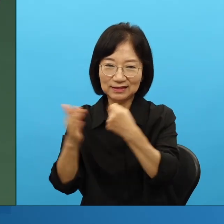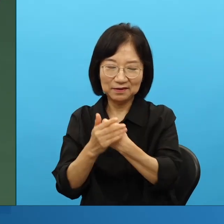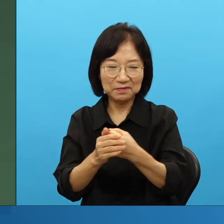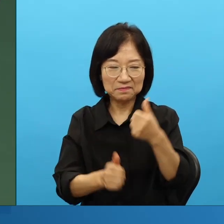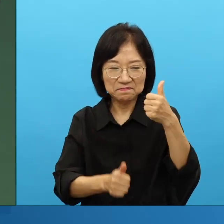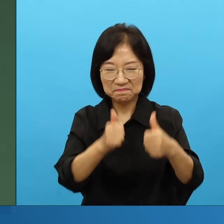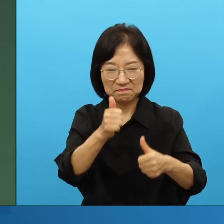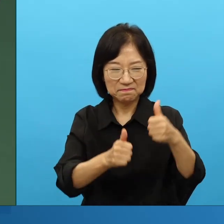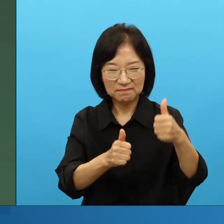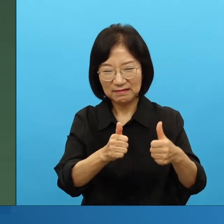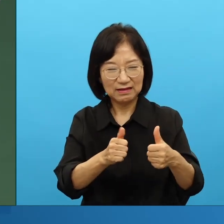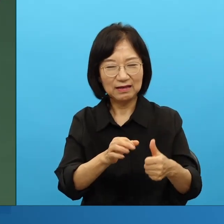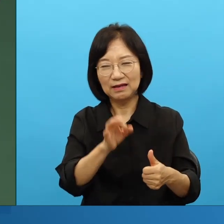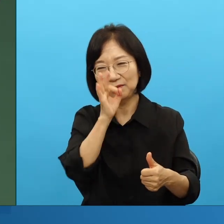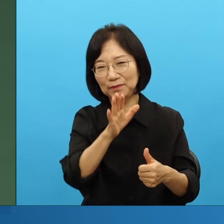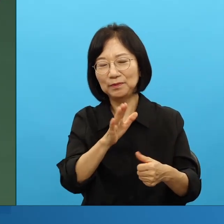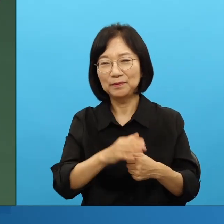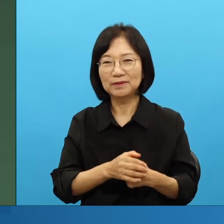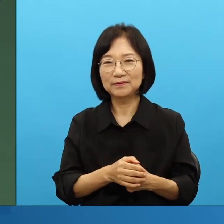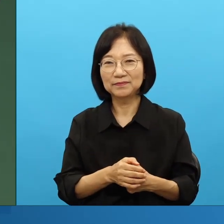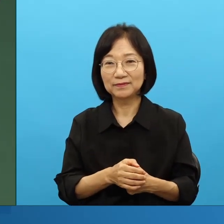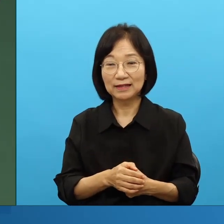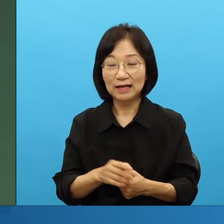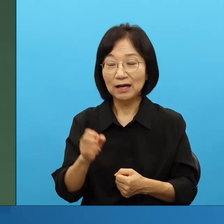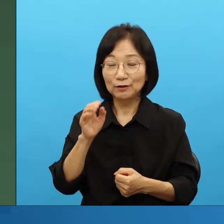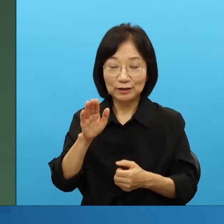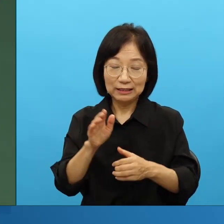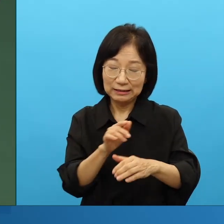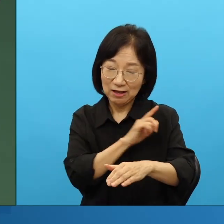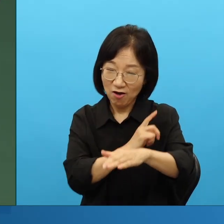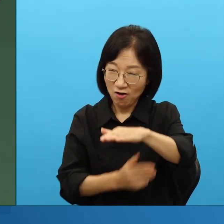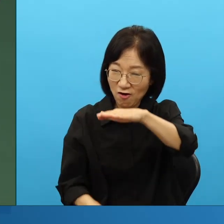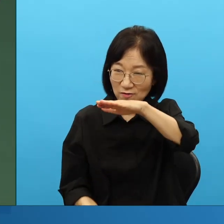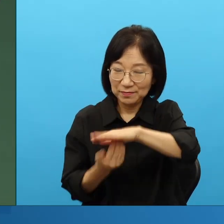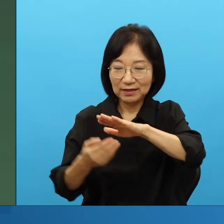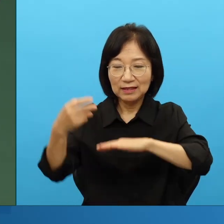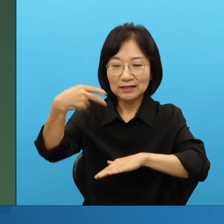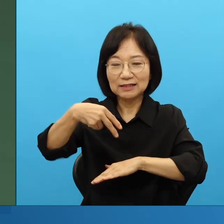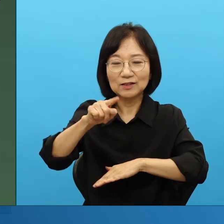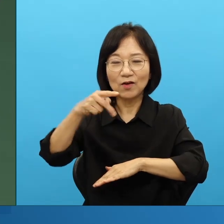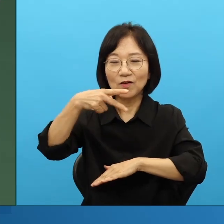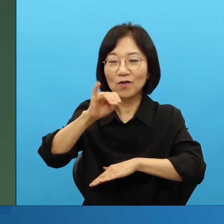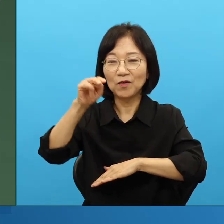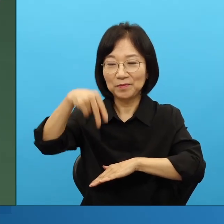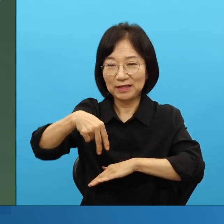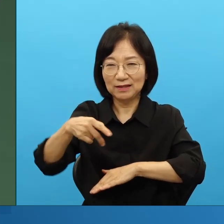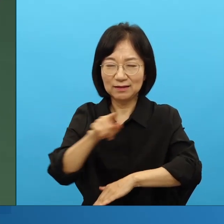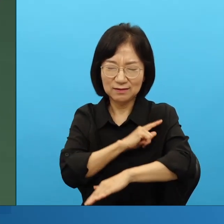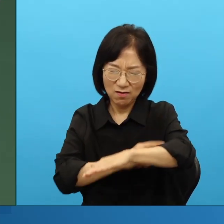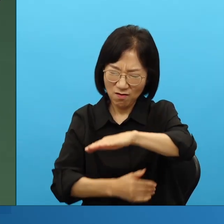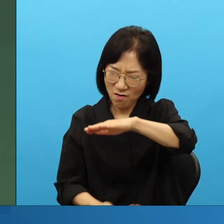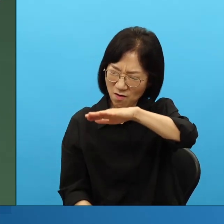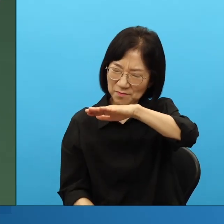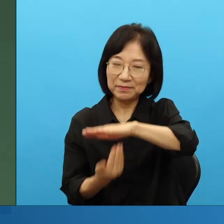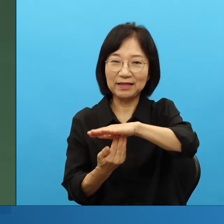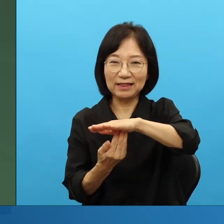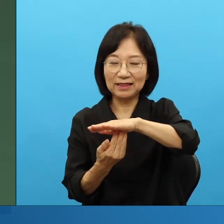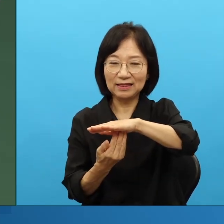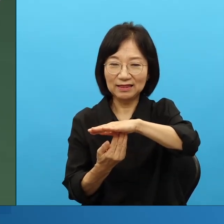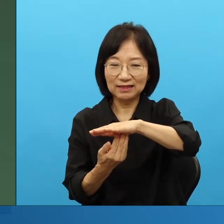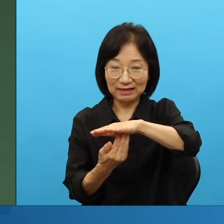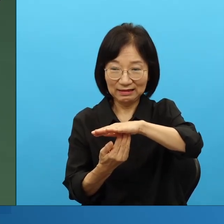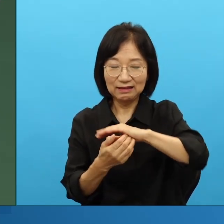为什么？因为出现了再创造的能力。 그 답이요. 是这个答案. 서밋이 된 거예요. 是成了顶峰. 그럼 어디로 가느냐? 황무지로, 죽은